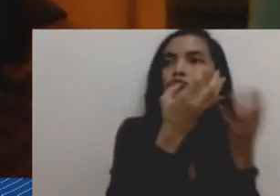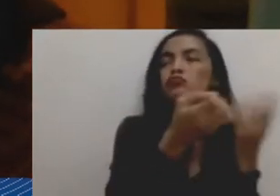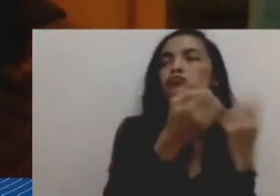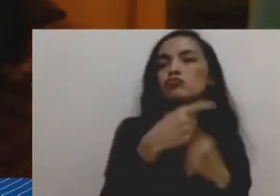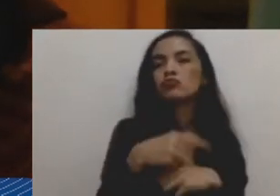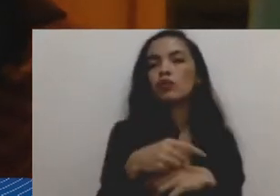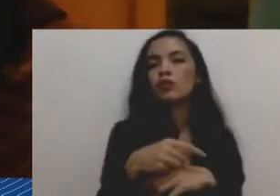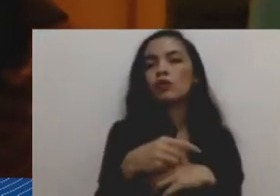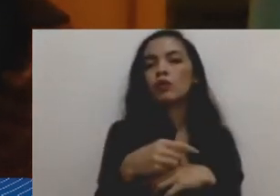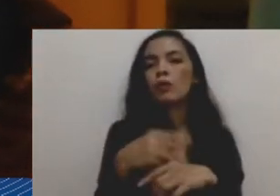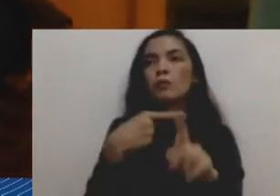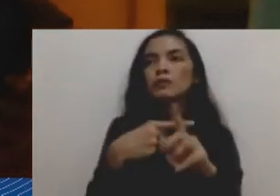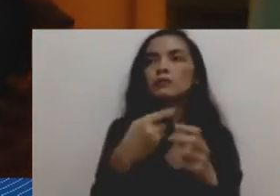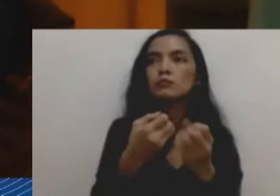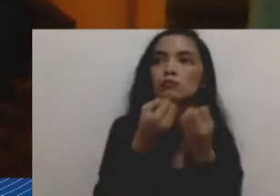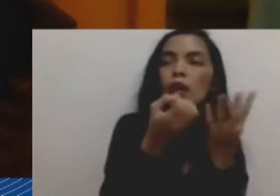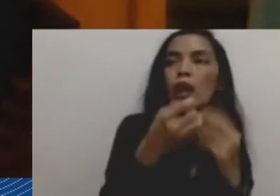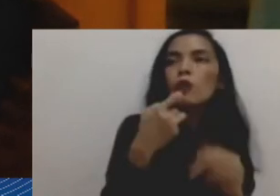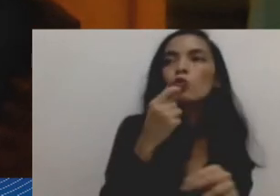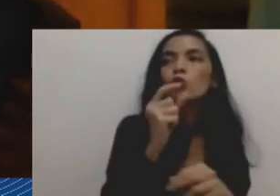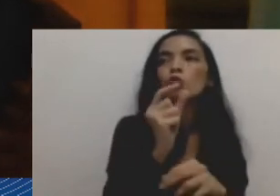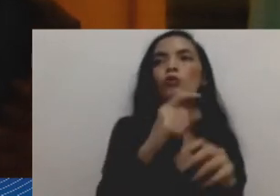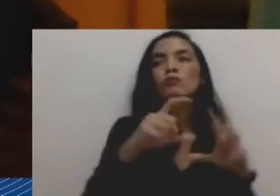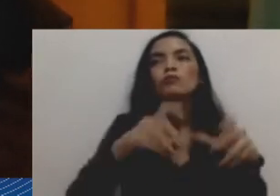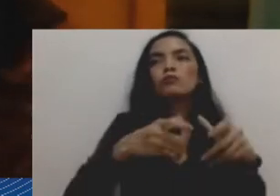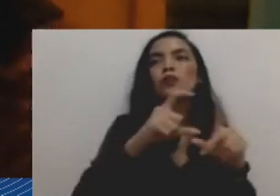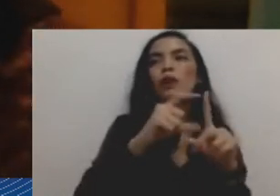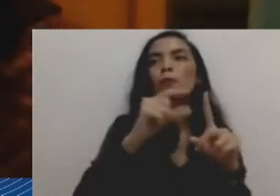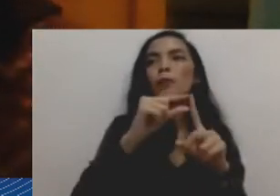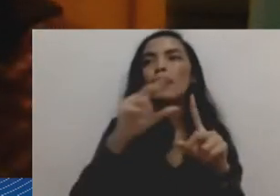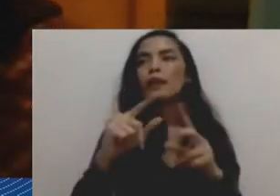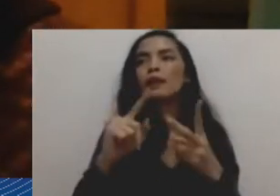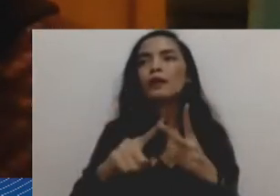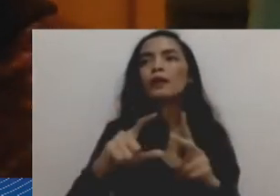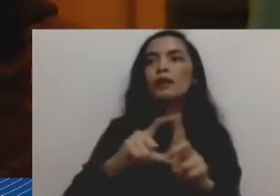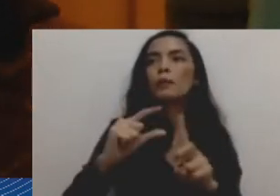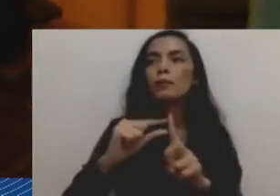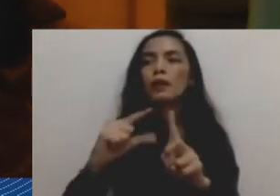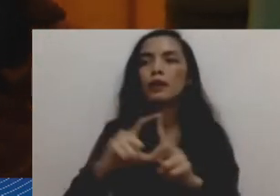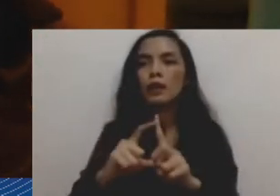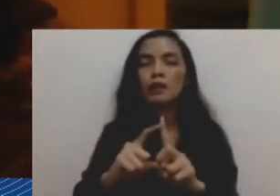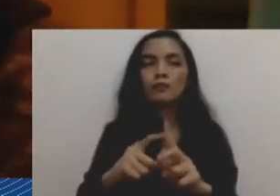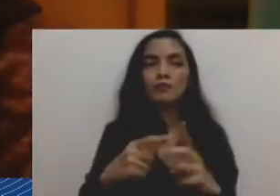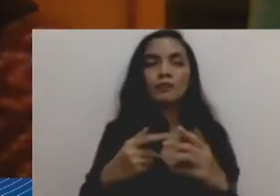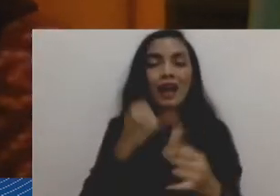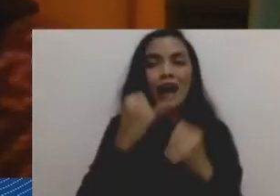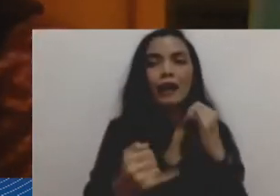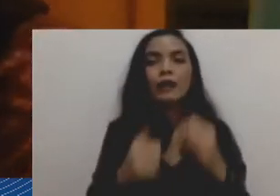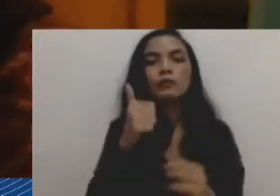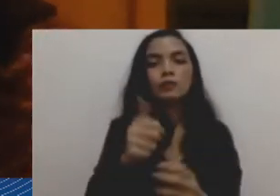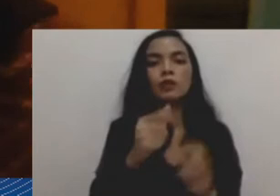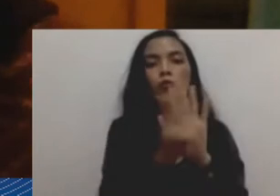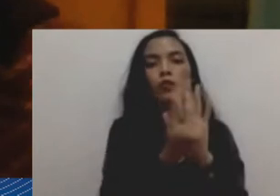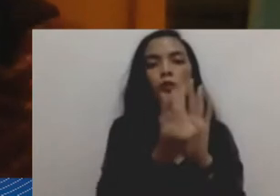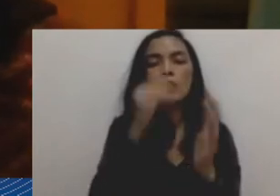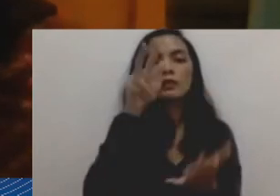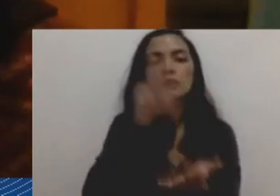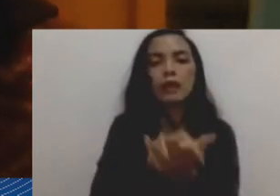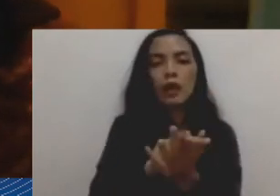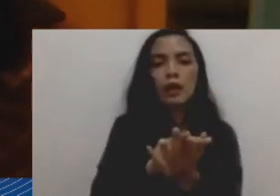bagaimana kita bisa sampai terhadap pengesahan undang-undang ini. Mungkin demikian dari saya.